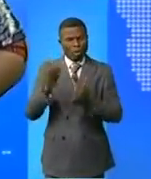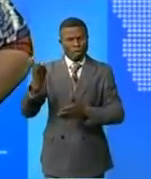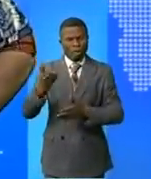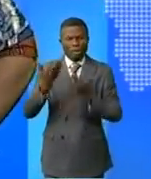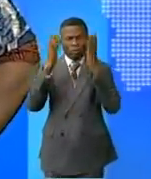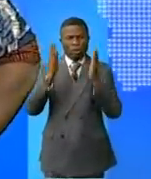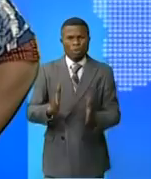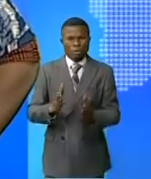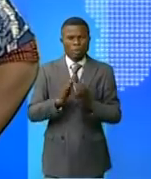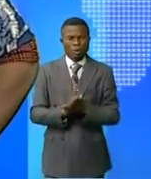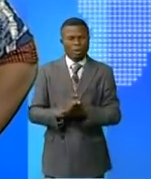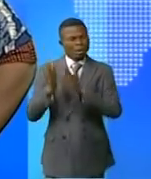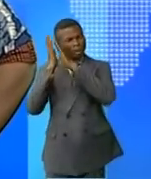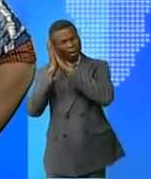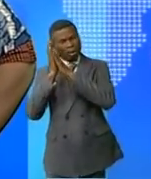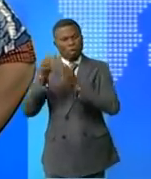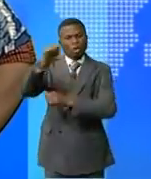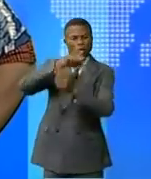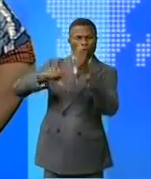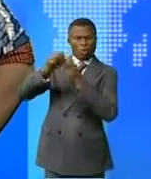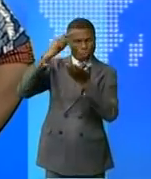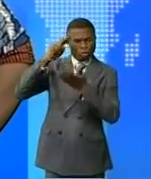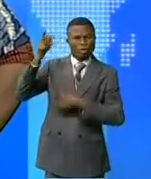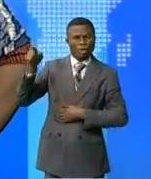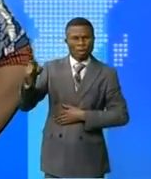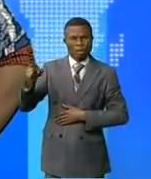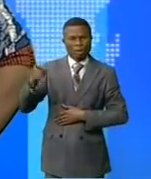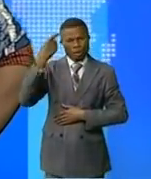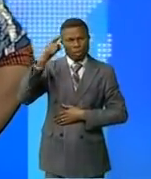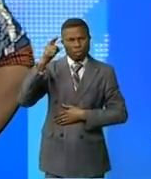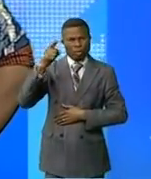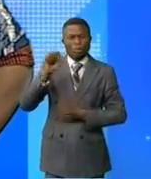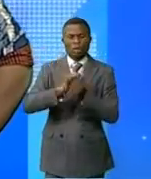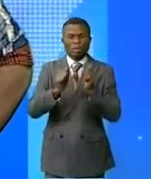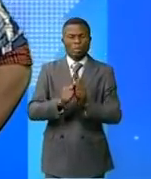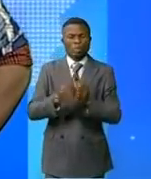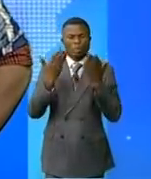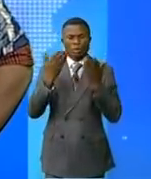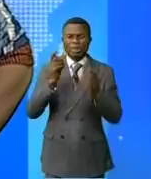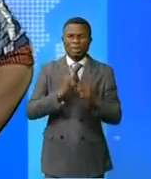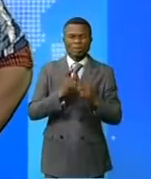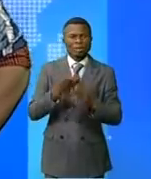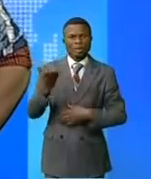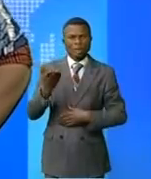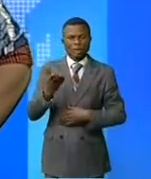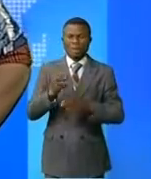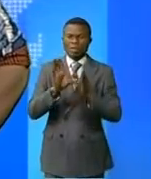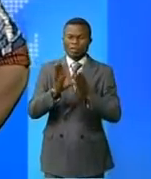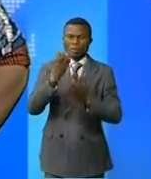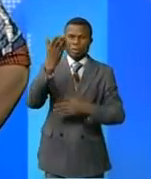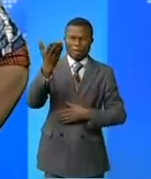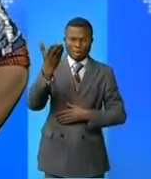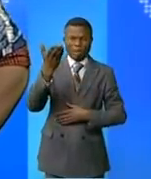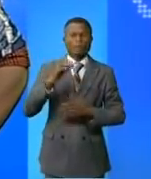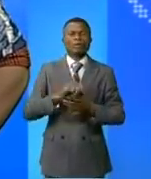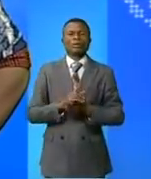ont trouvé refuge dans la périphérie de ce site universitaire où les conditions de vie sont déplorables, nous rapporte Cédric Kelina